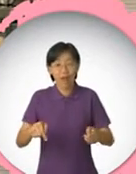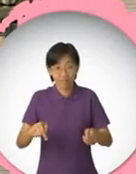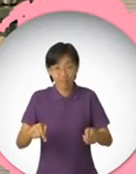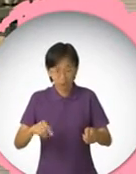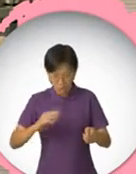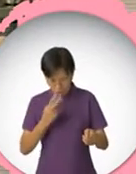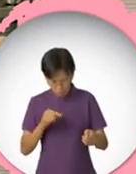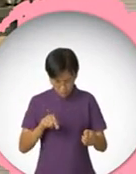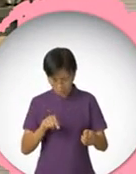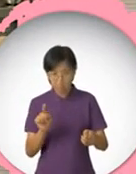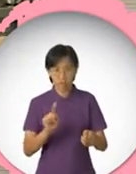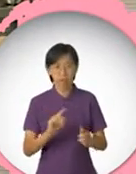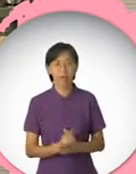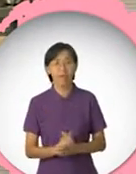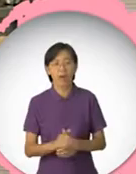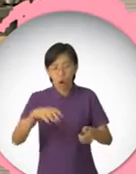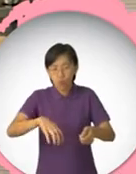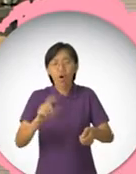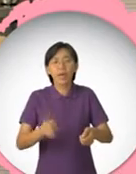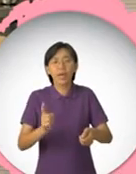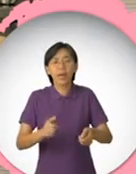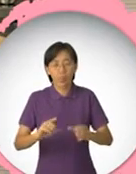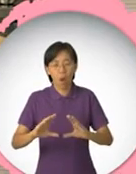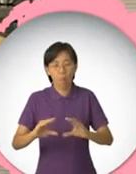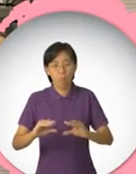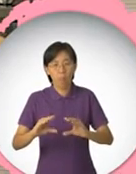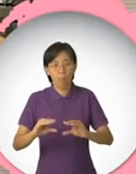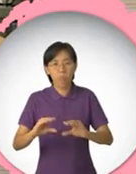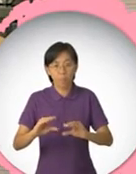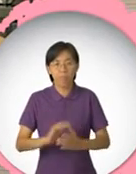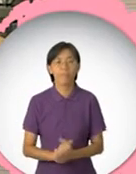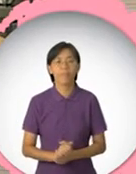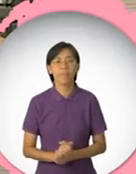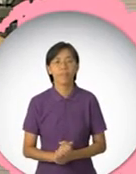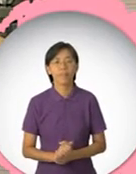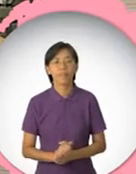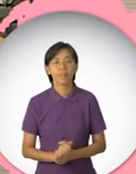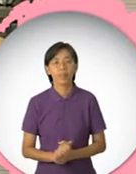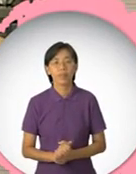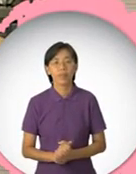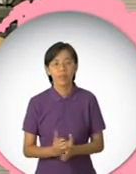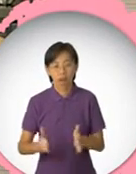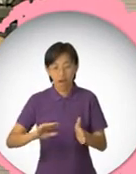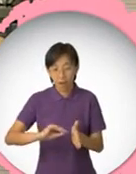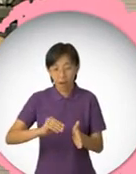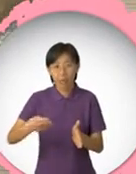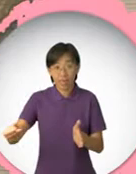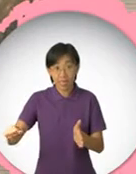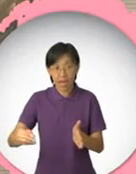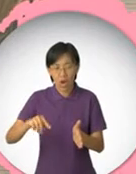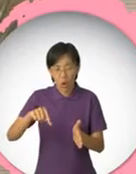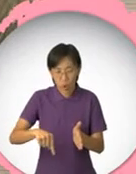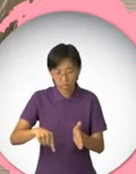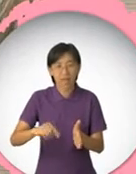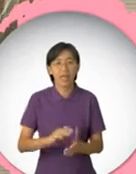ปลี่ยนแปลงไปบ้างคร ับ ค่ะขนาดก็ไม่ได้เปลี่ยนค่ะแต่ว่ามันจะนุ่มมากขึ้นแล้วก็ถ้าเกิดเรานิ้วแตะลงไปค่ะกดลงไ